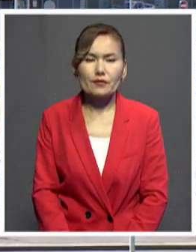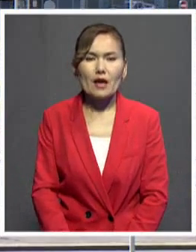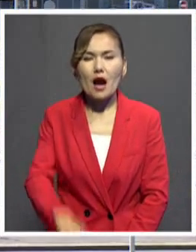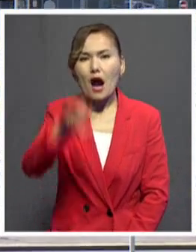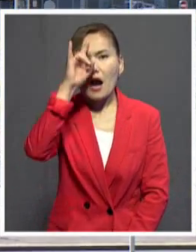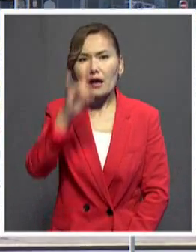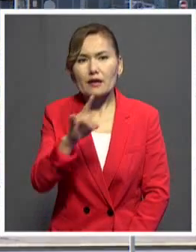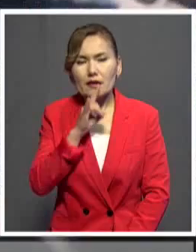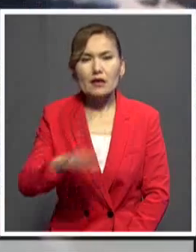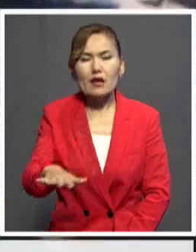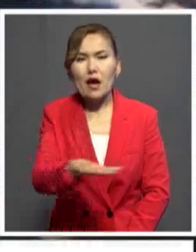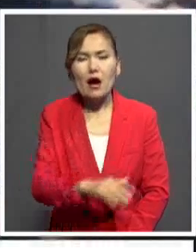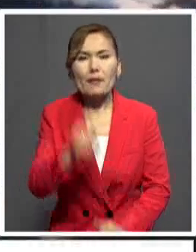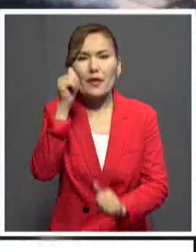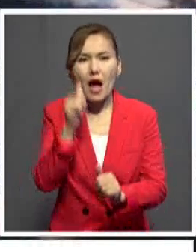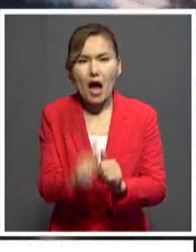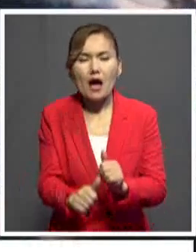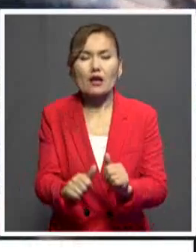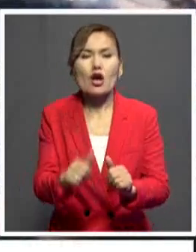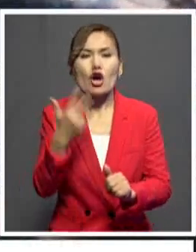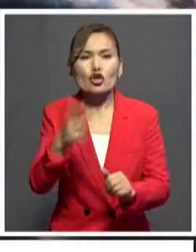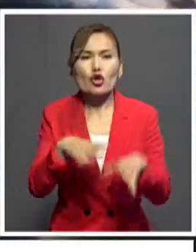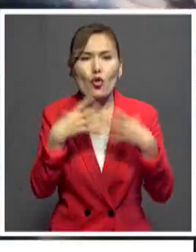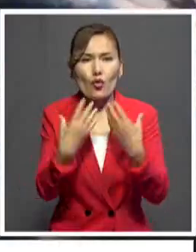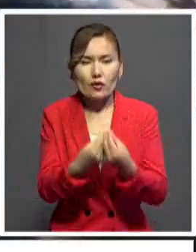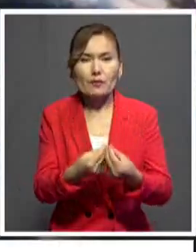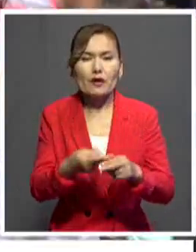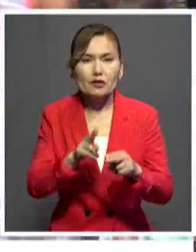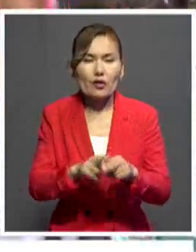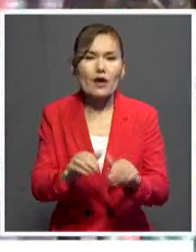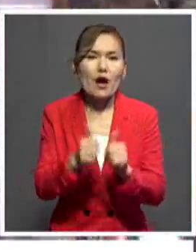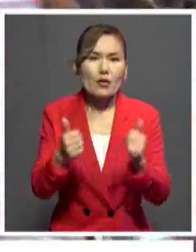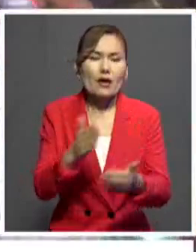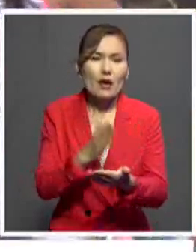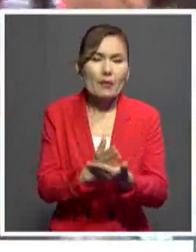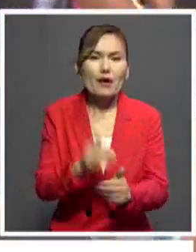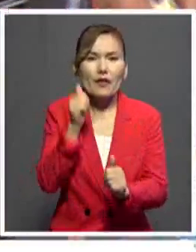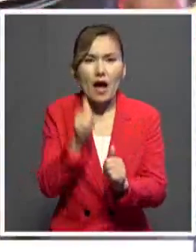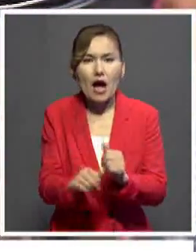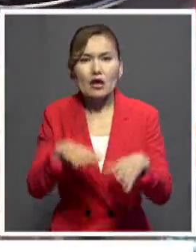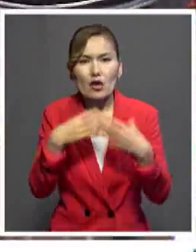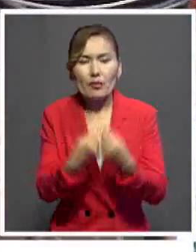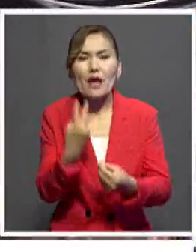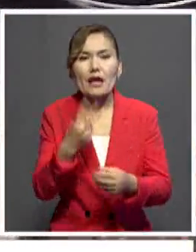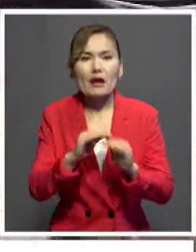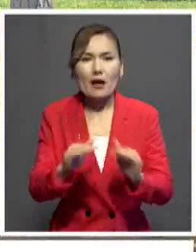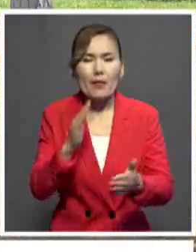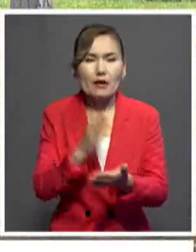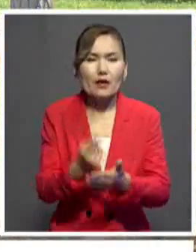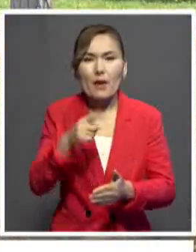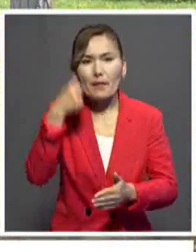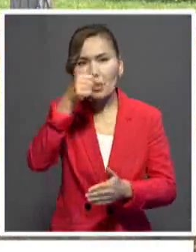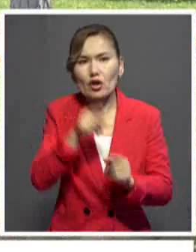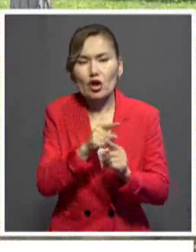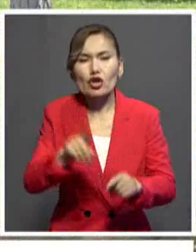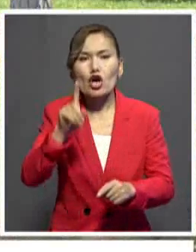Елімізде әр үшінші отбасының шаңырағы шайқалып, әрбір үшінші неке бұзылады. Егер орта есеппен әр жанұяда екі бала деп алсақ, бір жылда 100